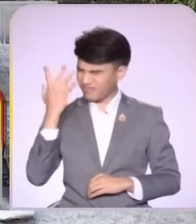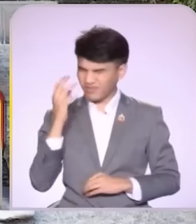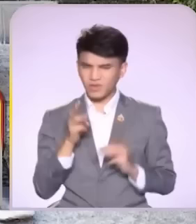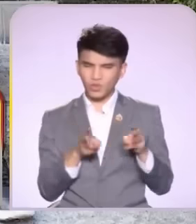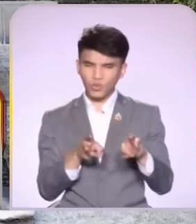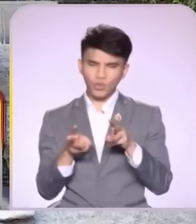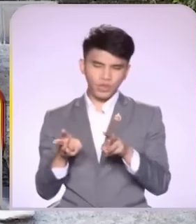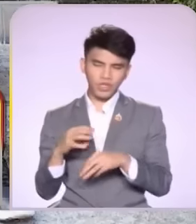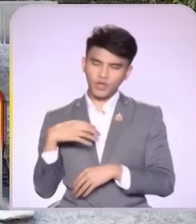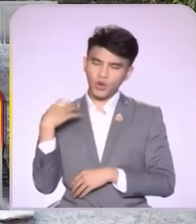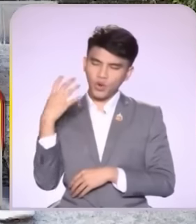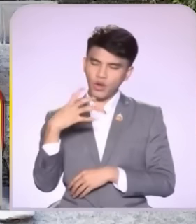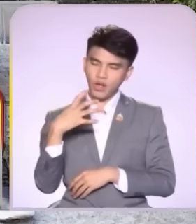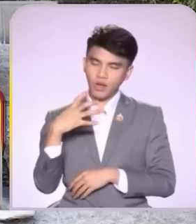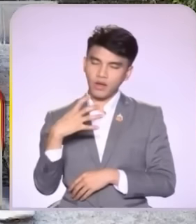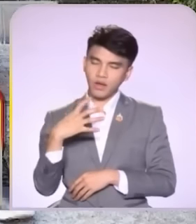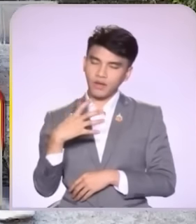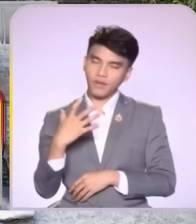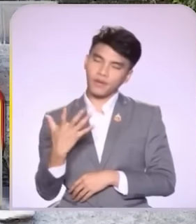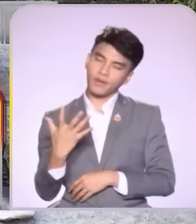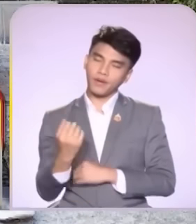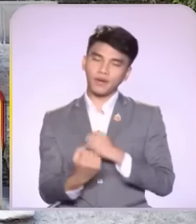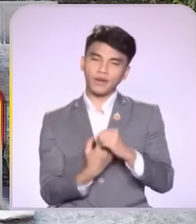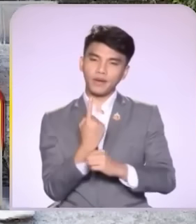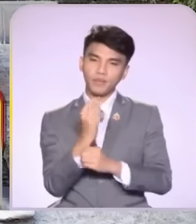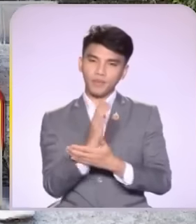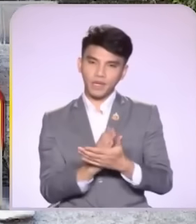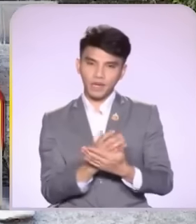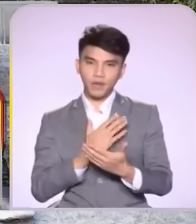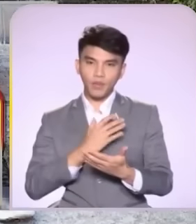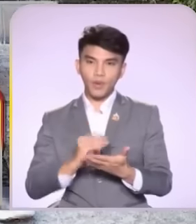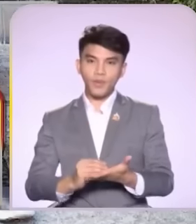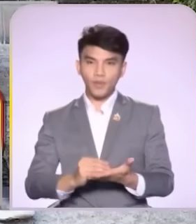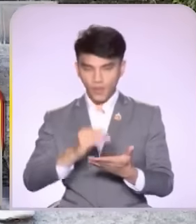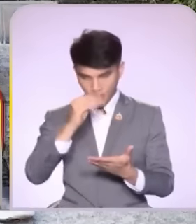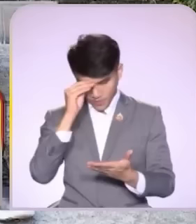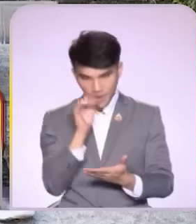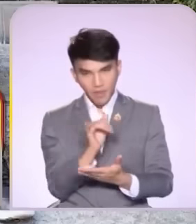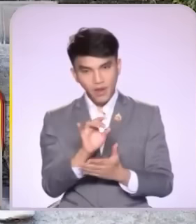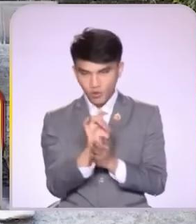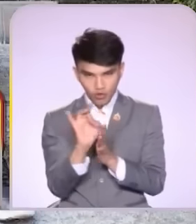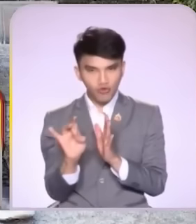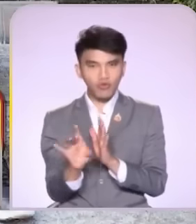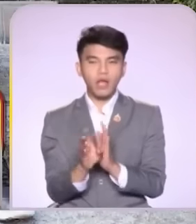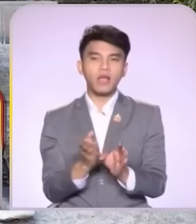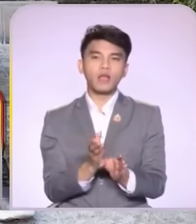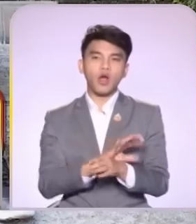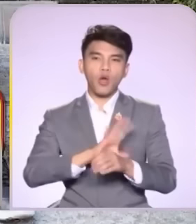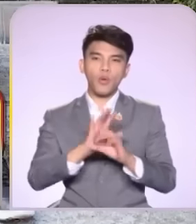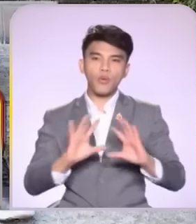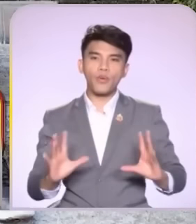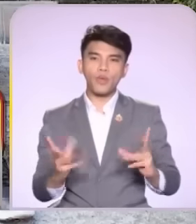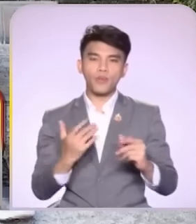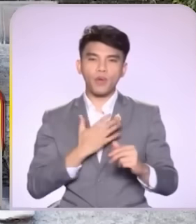แบบธุรกิจกว่าจะต่อภาพจบทำไปปีครึ่งผมเข้าไปเรียนเนี่ยช่วงพีเรียดสุดท้ายก่อนหมดโควิด